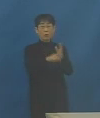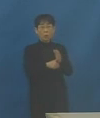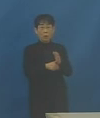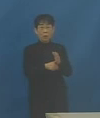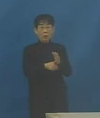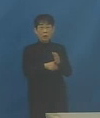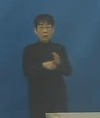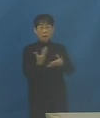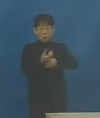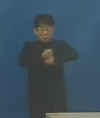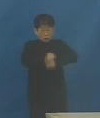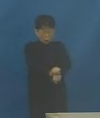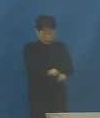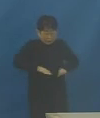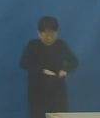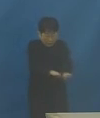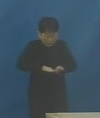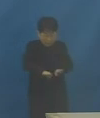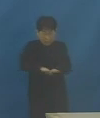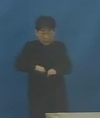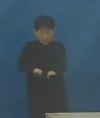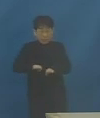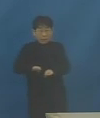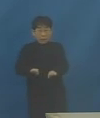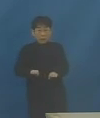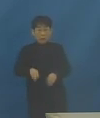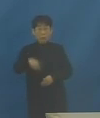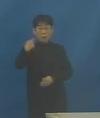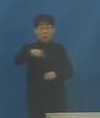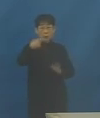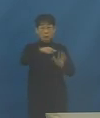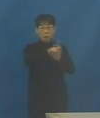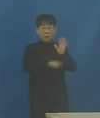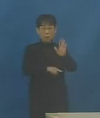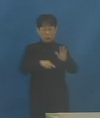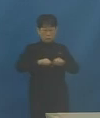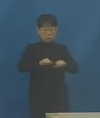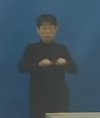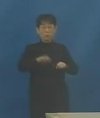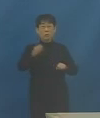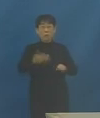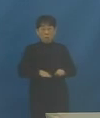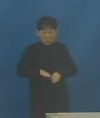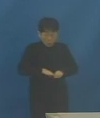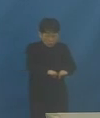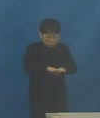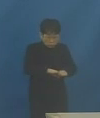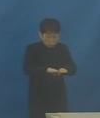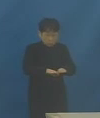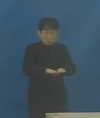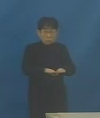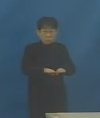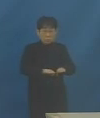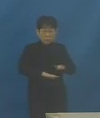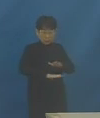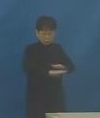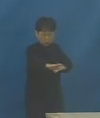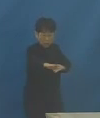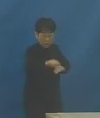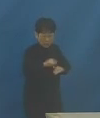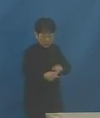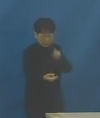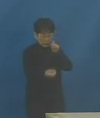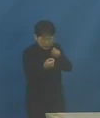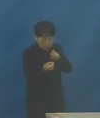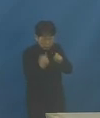がけってのは教育カリキュラムのようにあるわけですよねただの動機書をする時はあの床に近いところに子供たちの